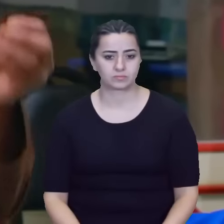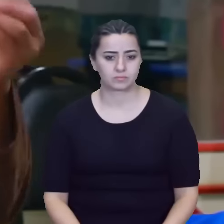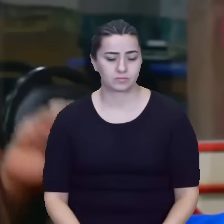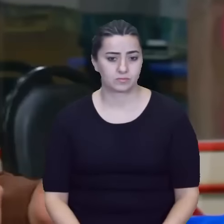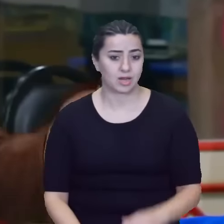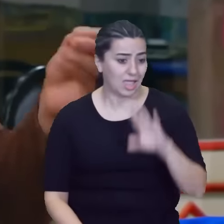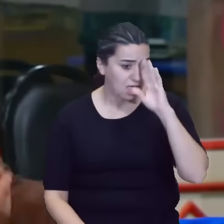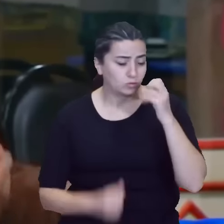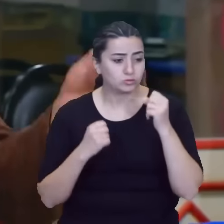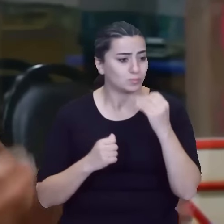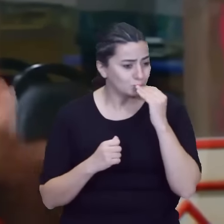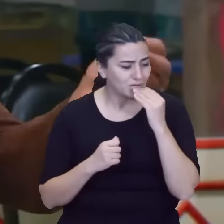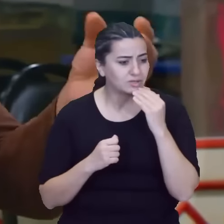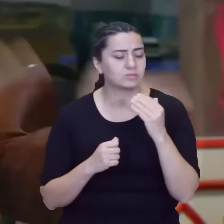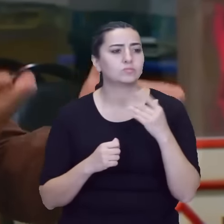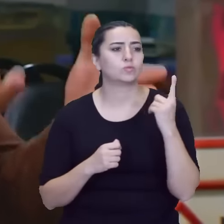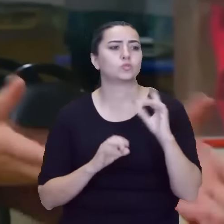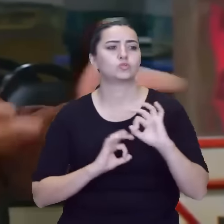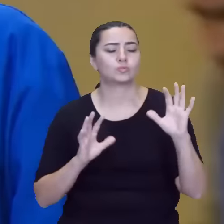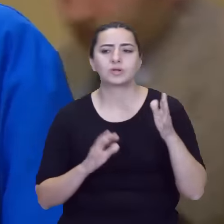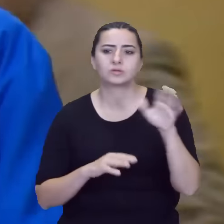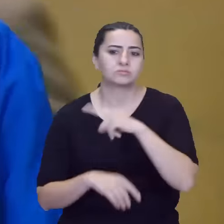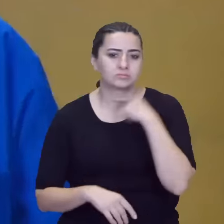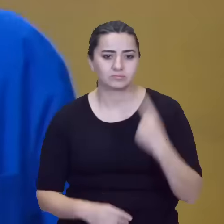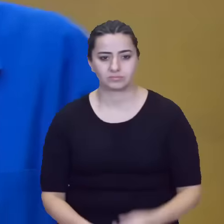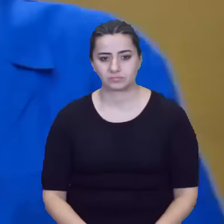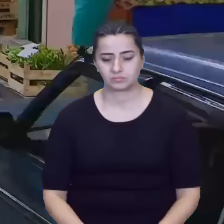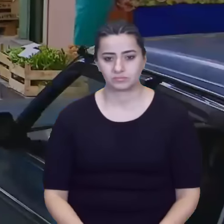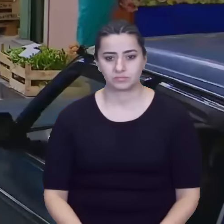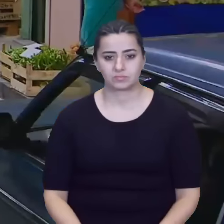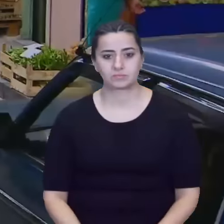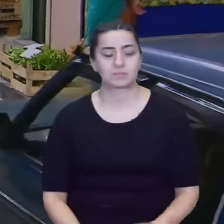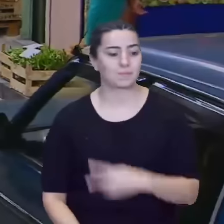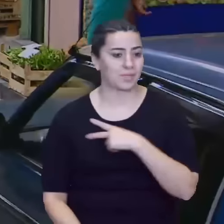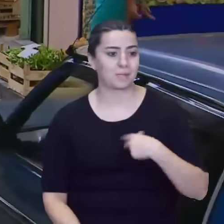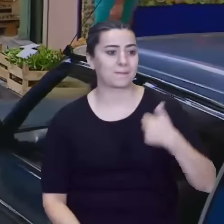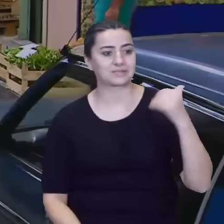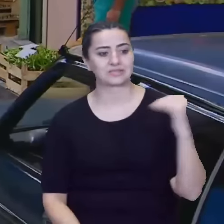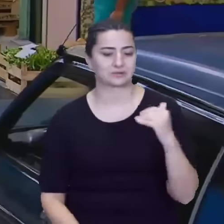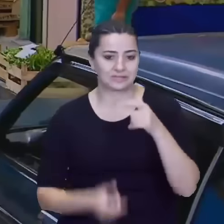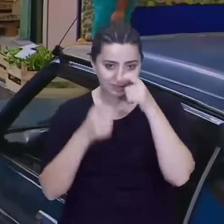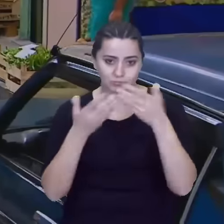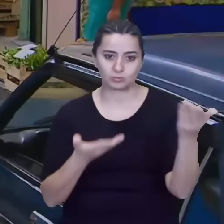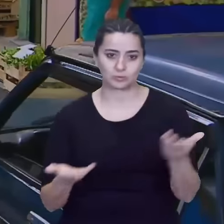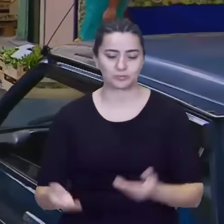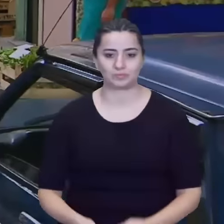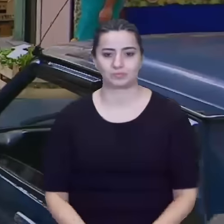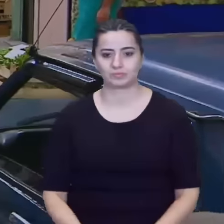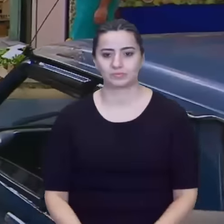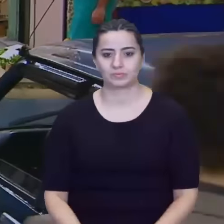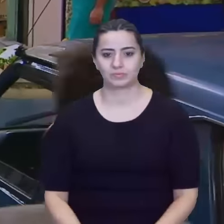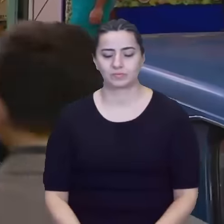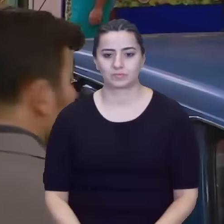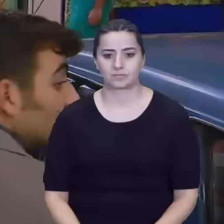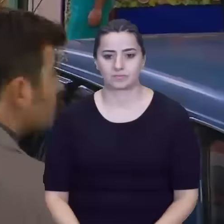abi, ezürümün peynirin üstüne peynir olur mu? Sen de. Dikkat. Sayın Belediye Başkanımız teşrif ediyorlar. Buyurun efendim. Buyurun. Esnaf